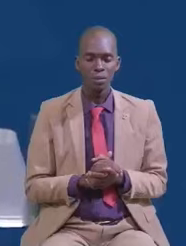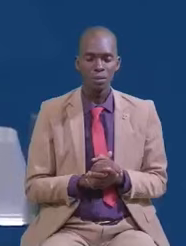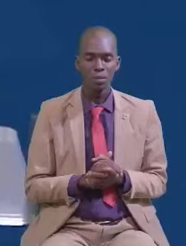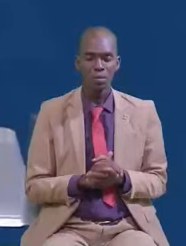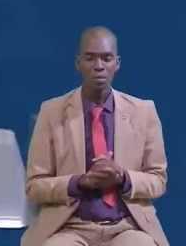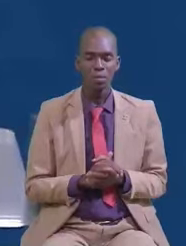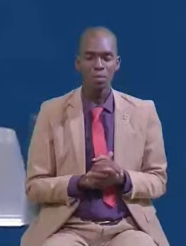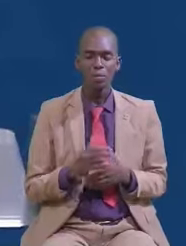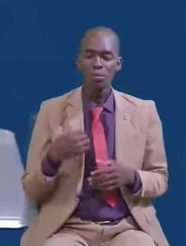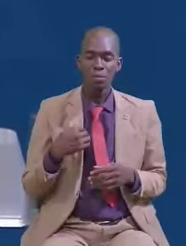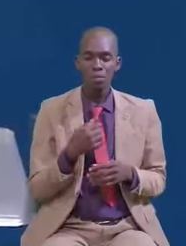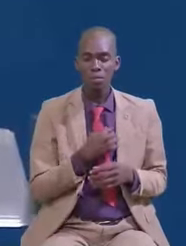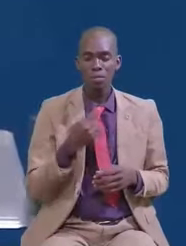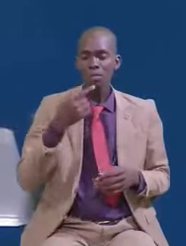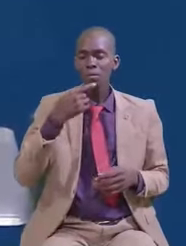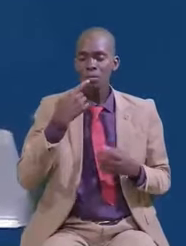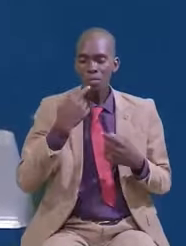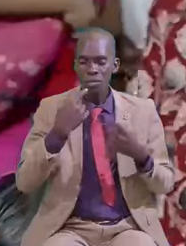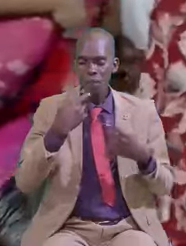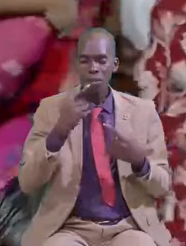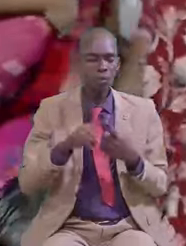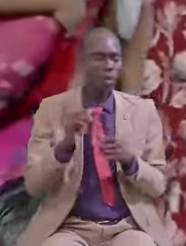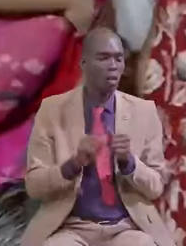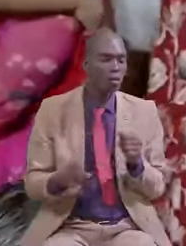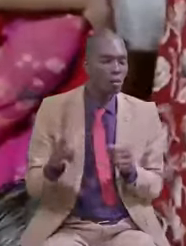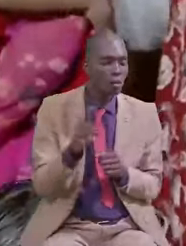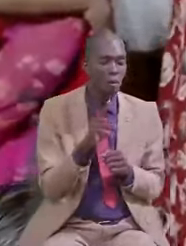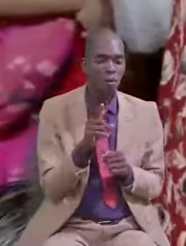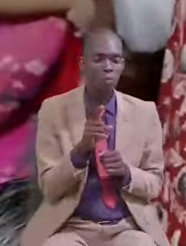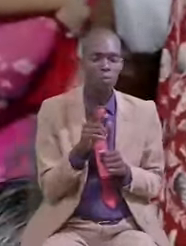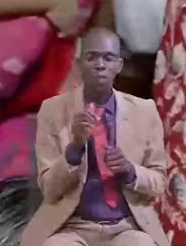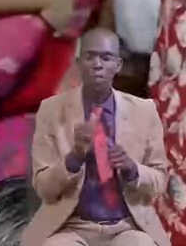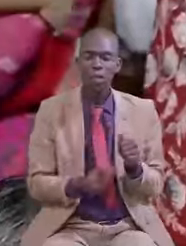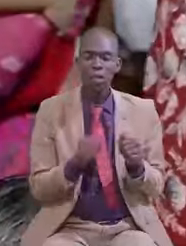nous déclarons tout le monde, chaque individu,